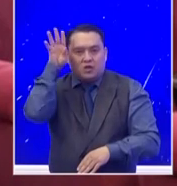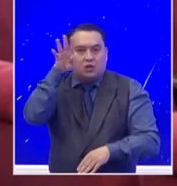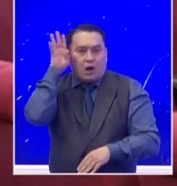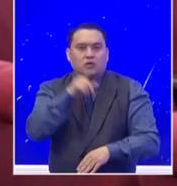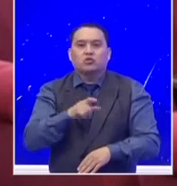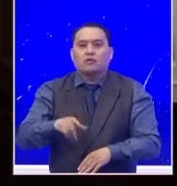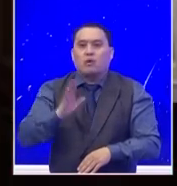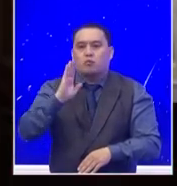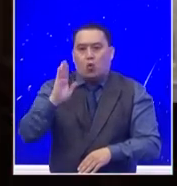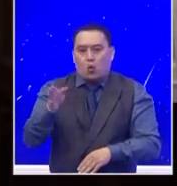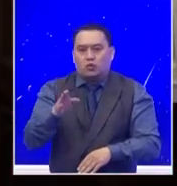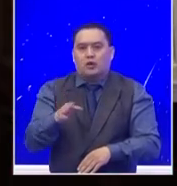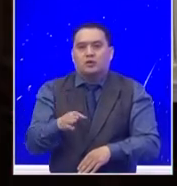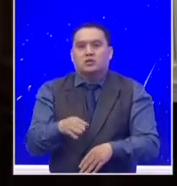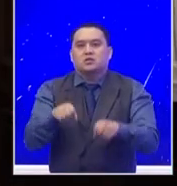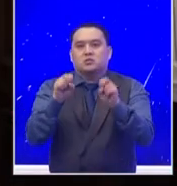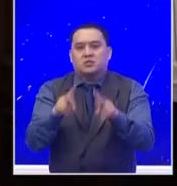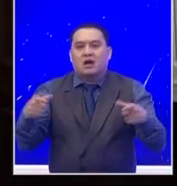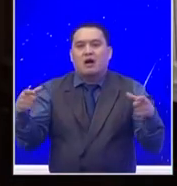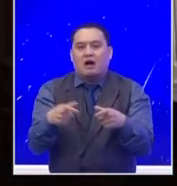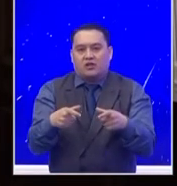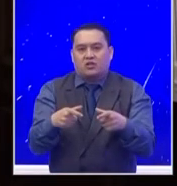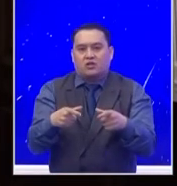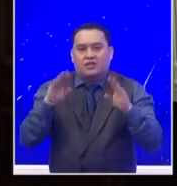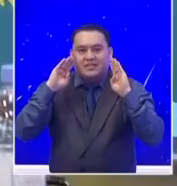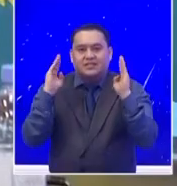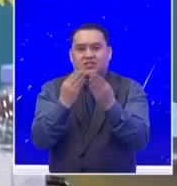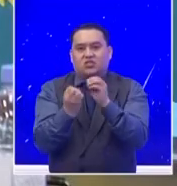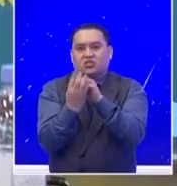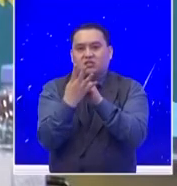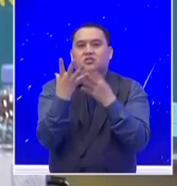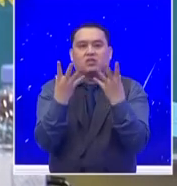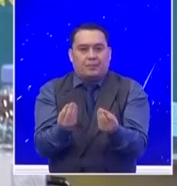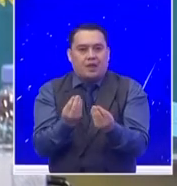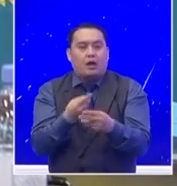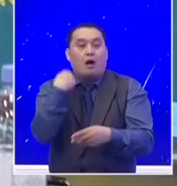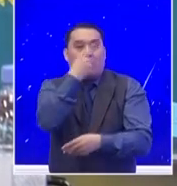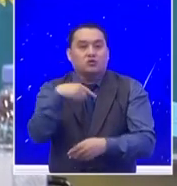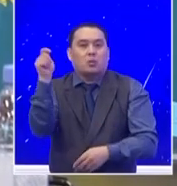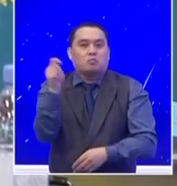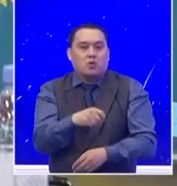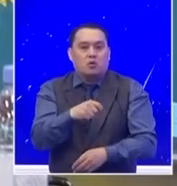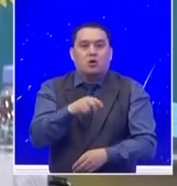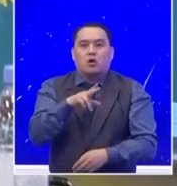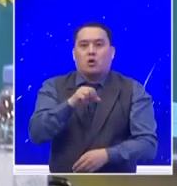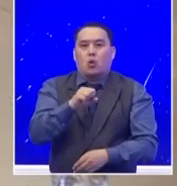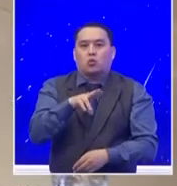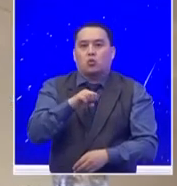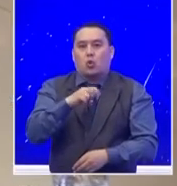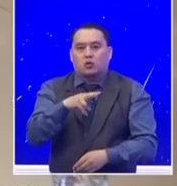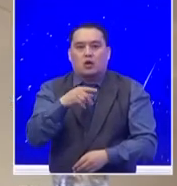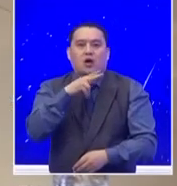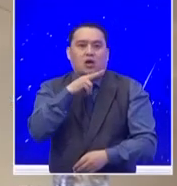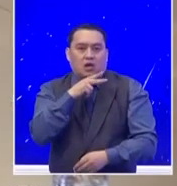Ирана граждане страны будут помещаться на карантин с изоляцией на 14 дней. А лица, прибывшие из Гонконга, Тайваня,